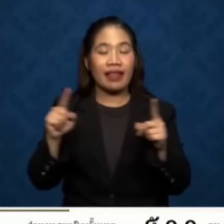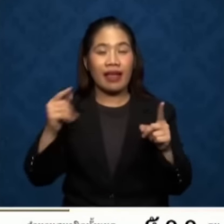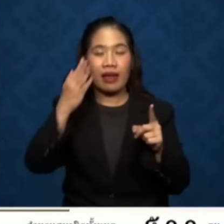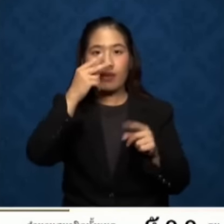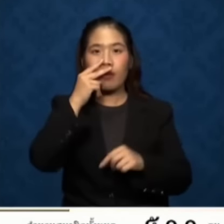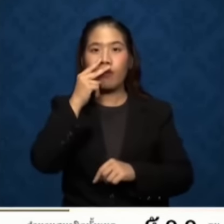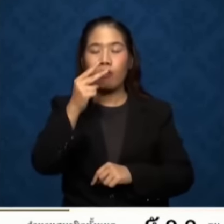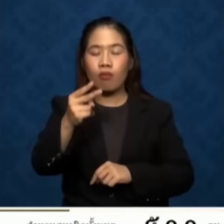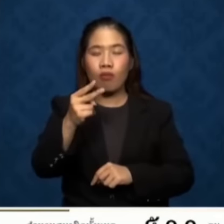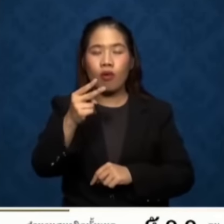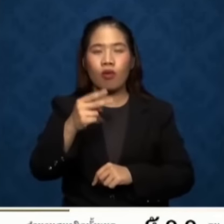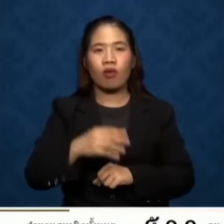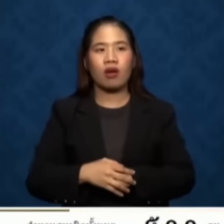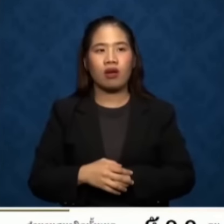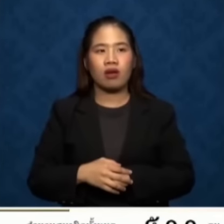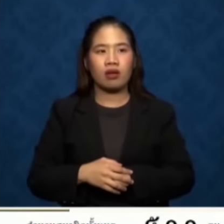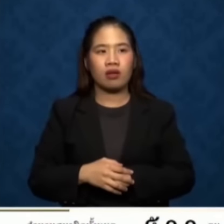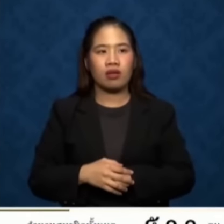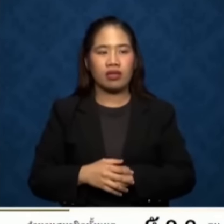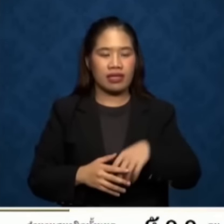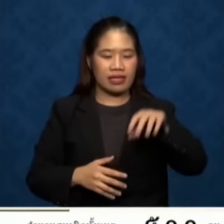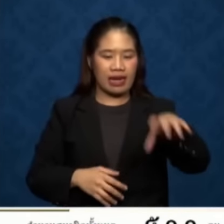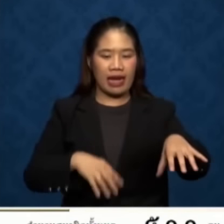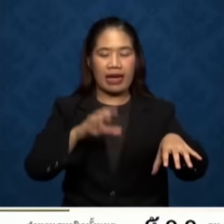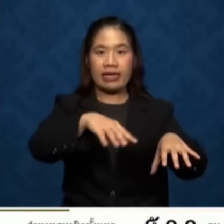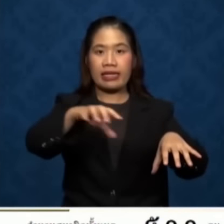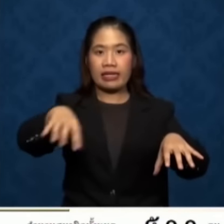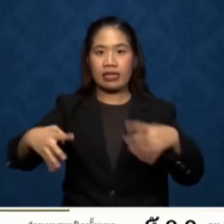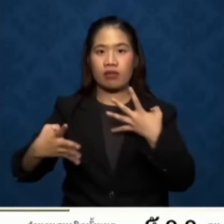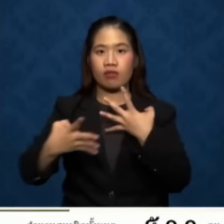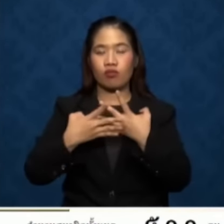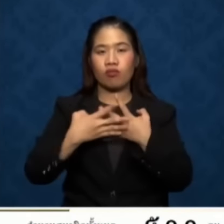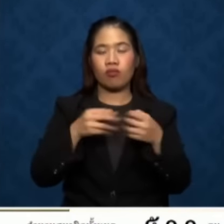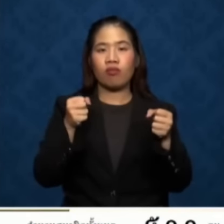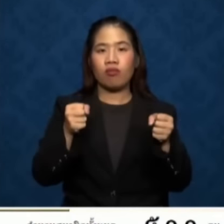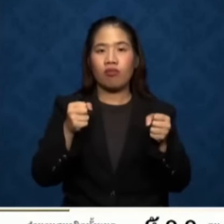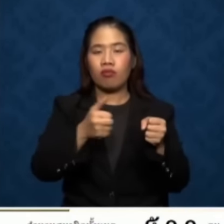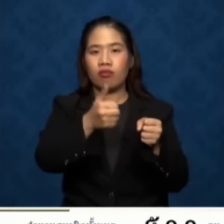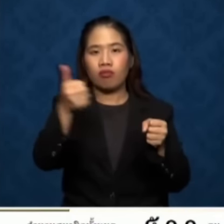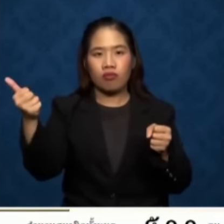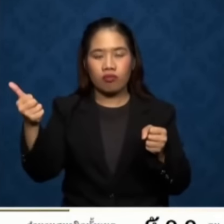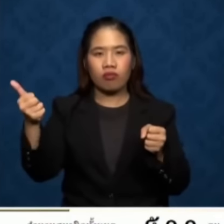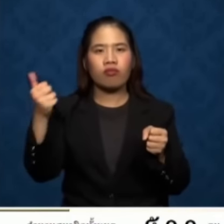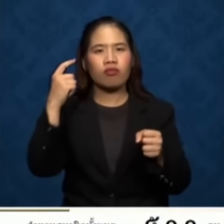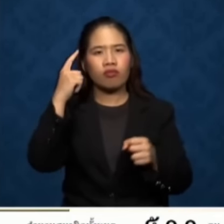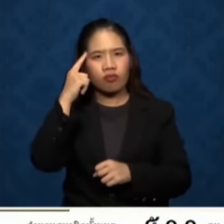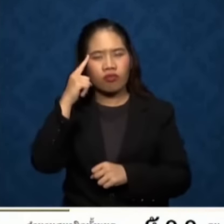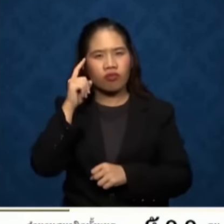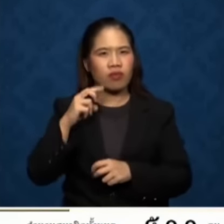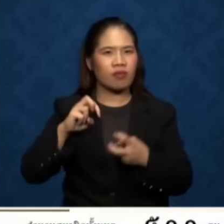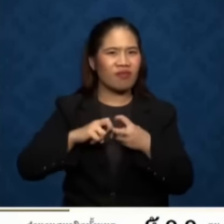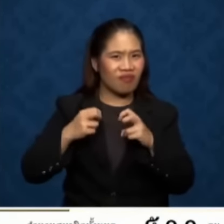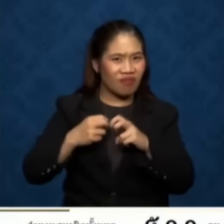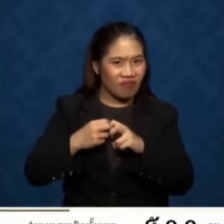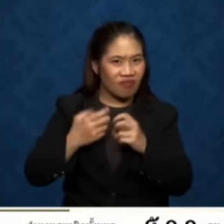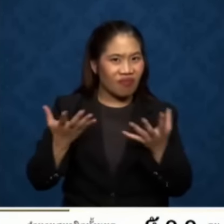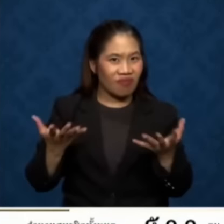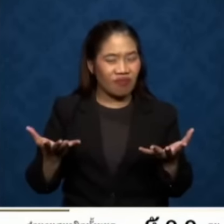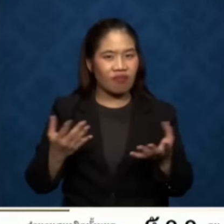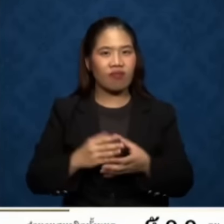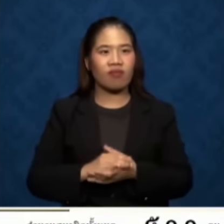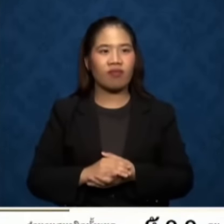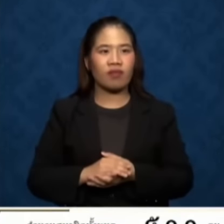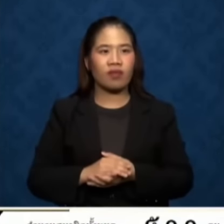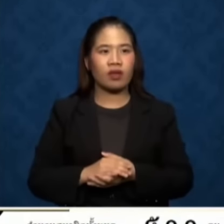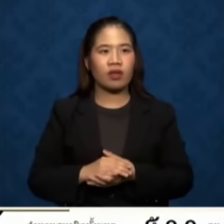ว่าสถานที่คุมขังอื่นเนี่ยมันจะเป็นเรื่องเลวร้ายขึ้นมาอีก